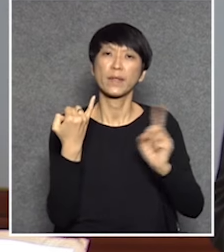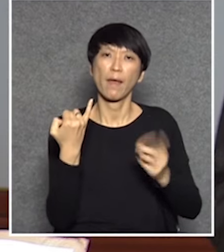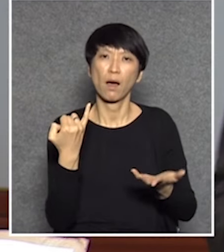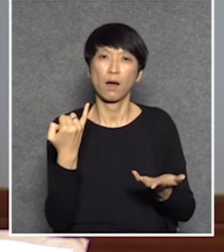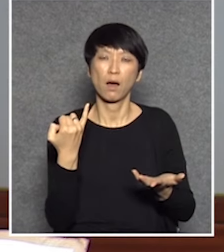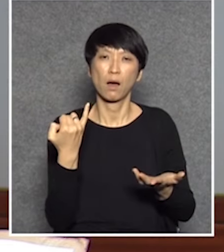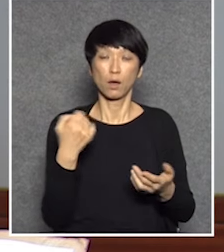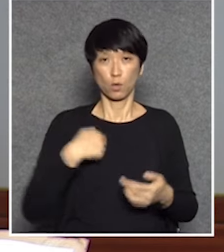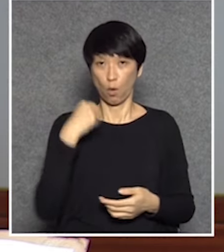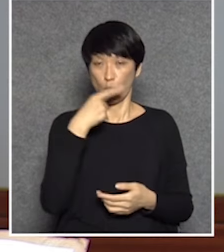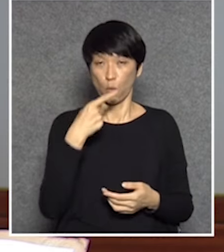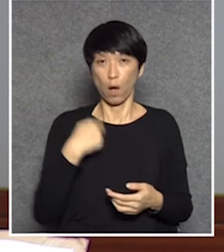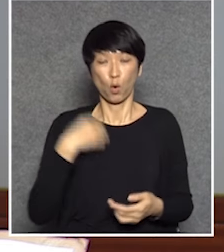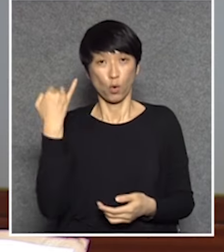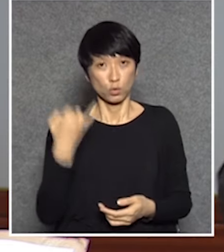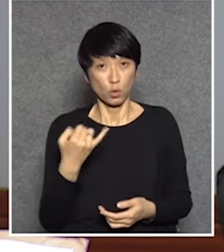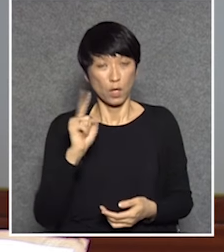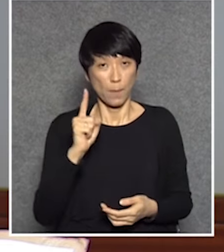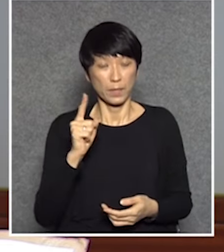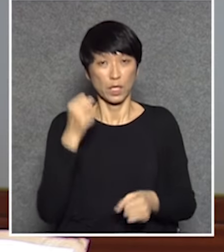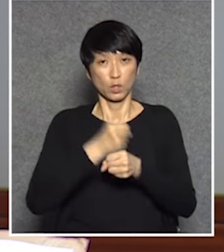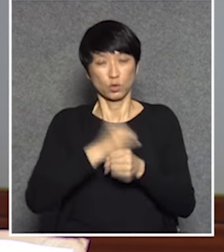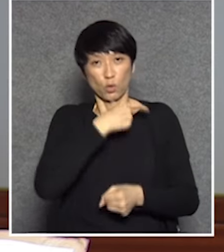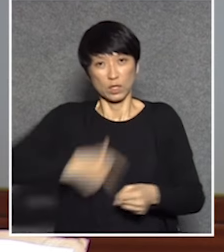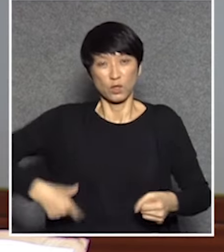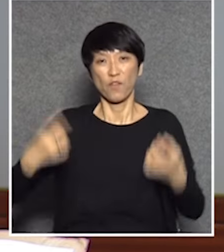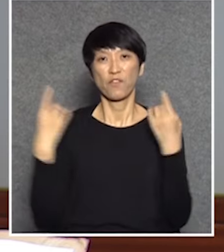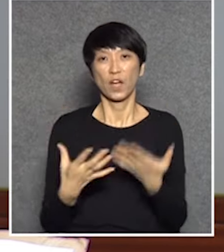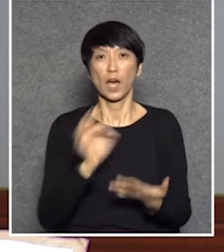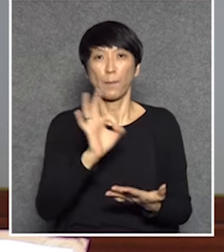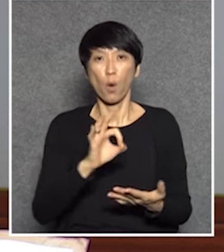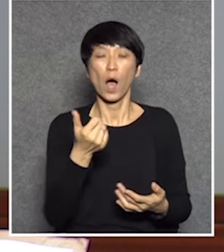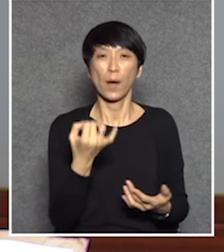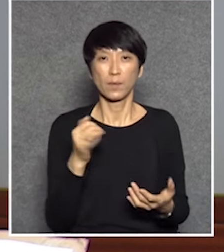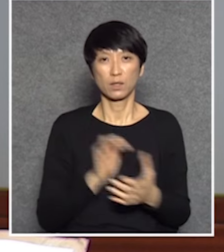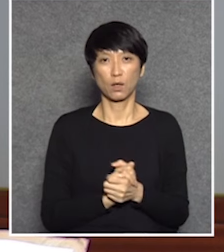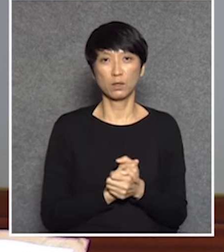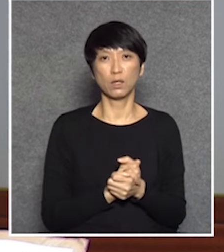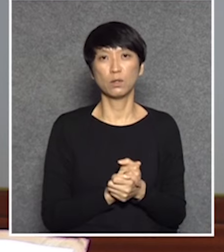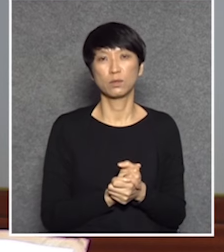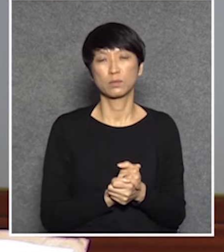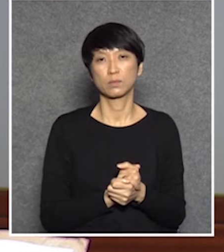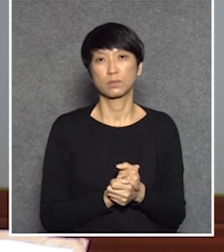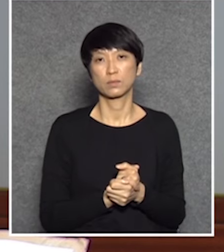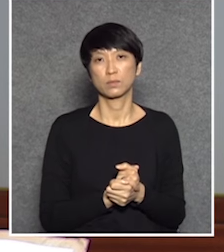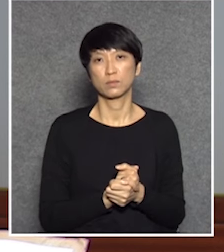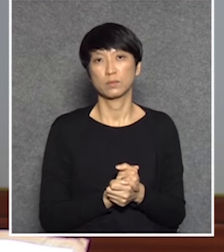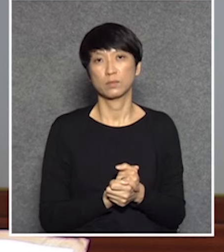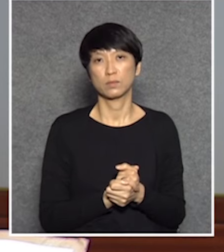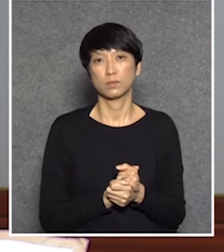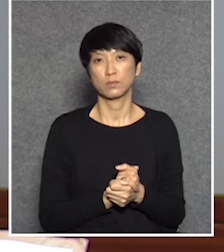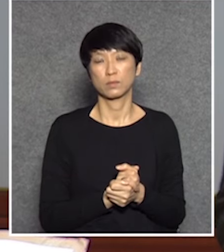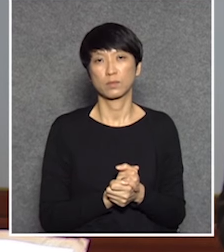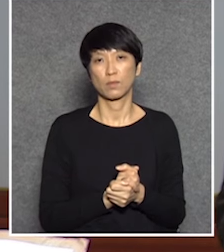我只不過係我衰就衰在做咗議員都未發達啫，啱唔啱啊？嚇，咁你？